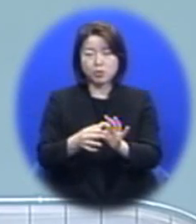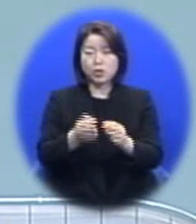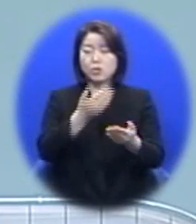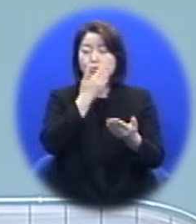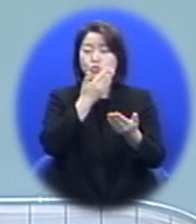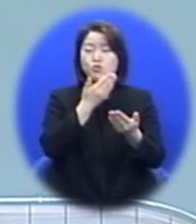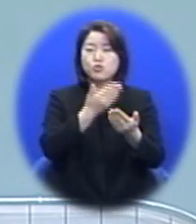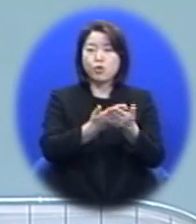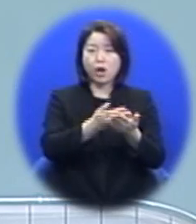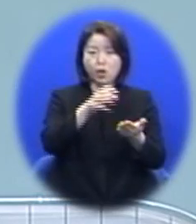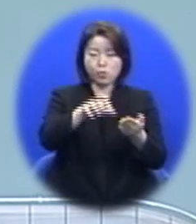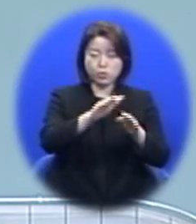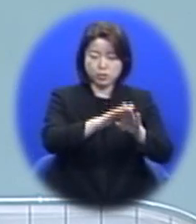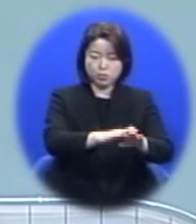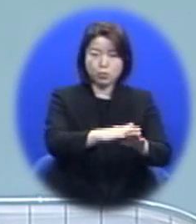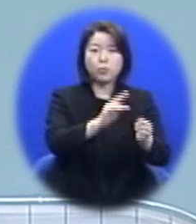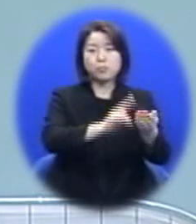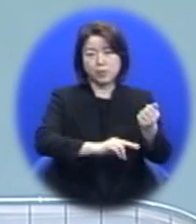차지하고 있습니다.